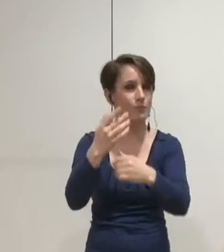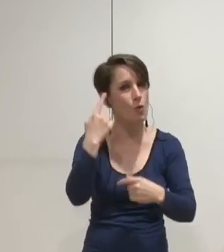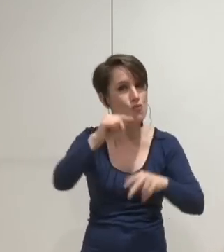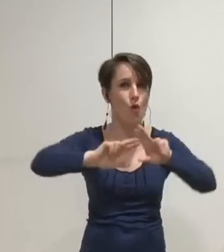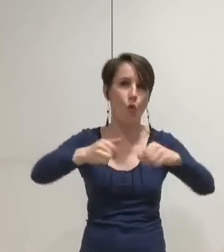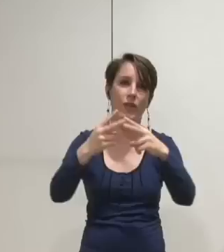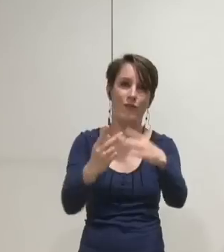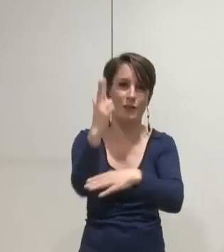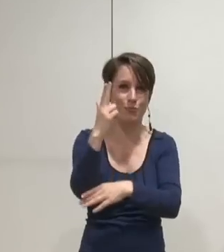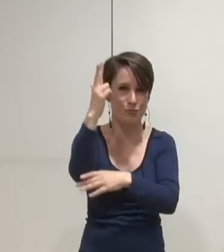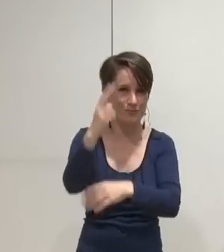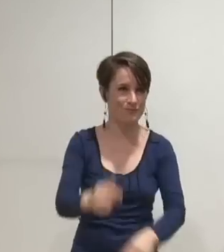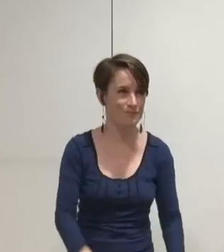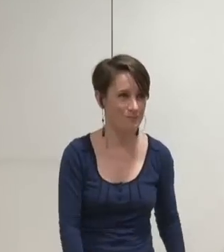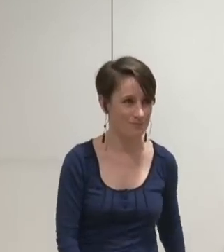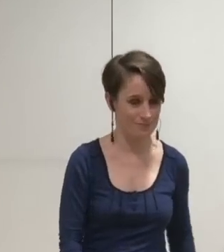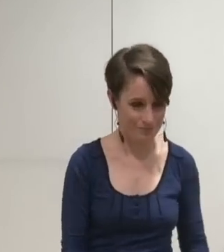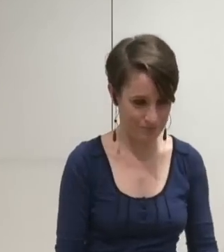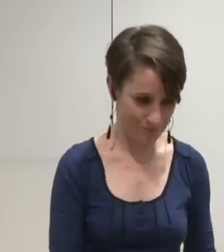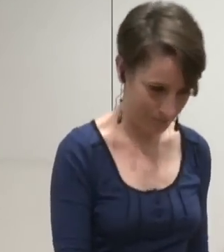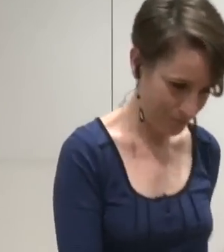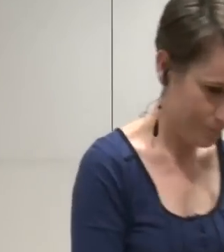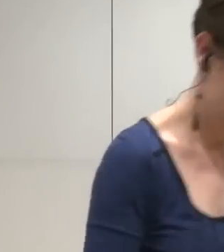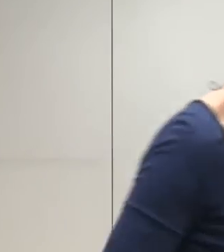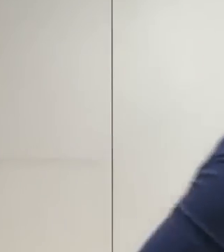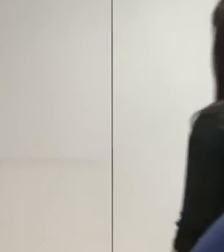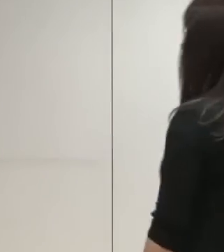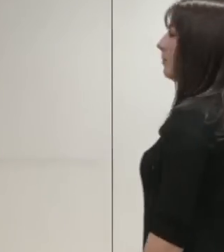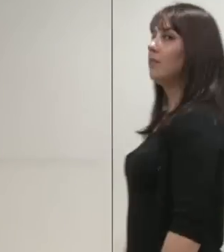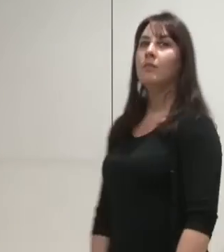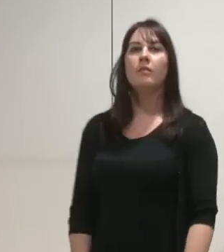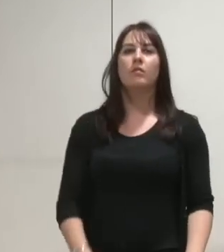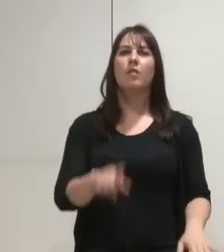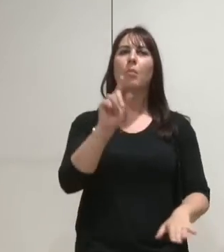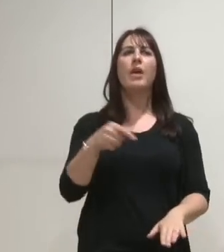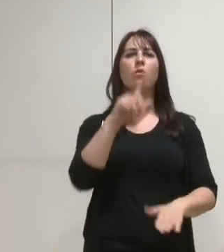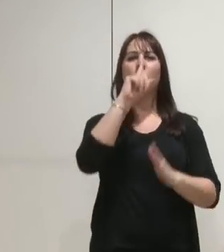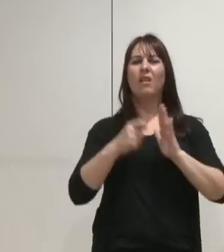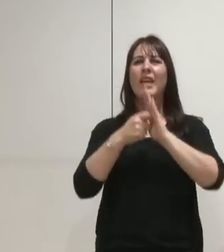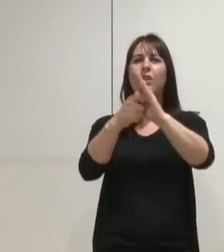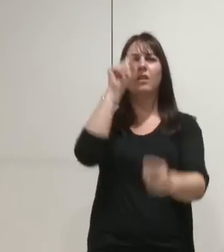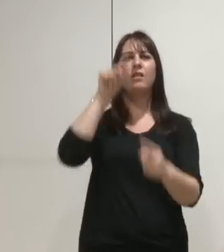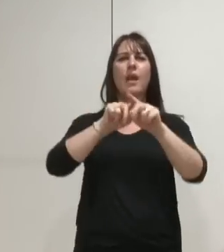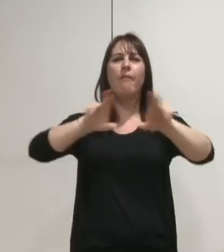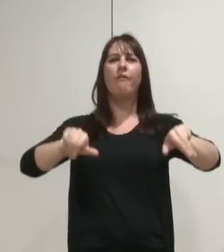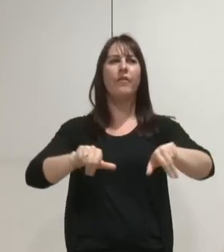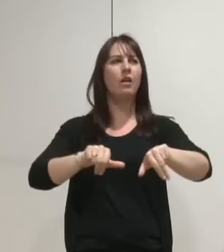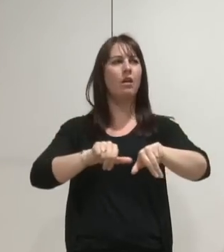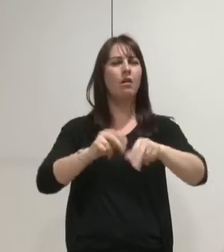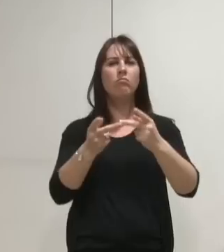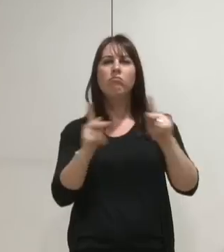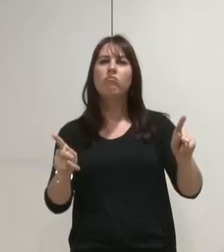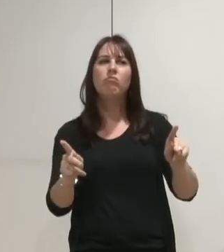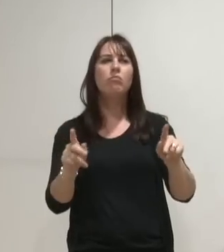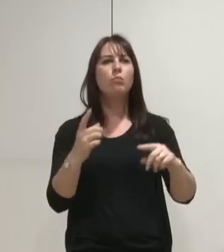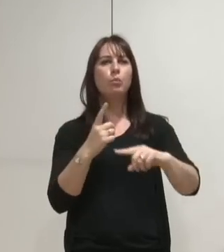oui il est à noter que évidemment le calendrier de signature de ces contrats de ville et le calendrier de mise en place des